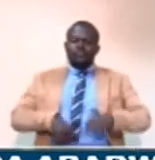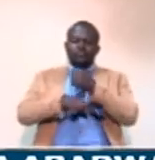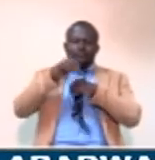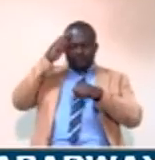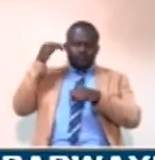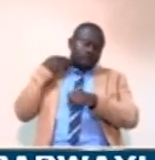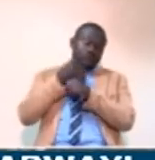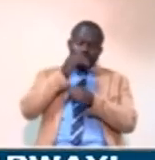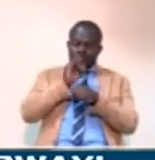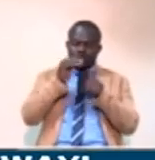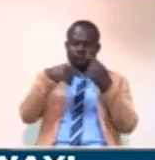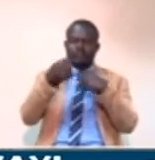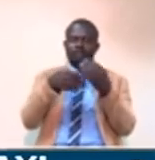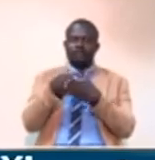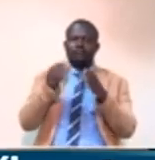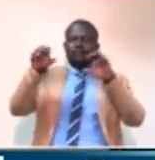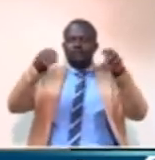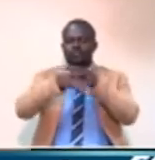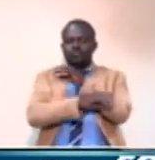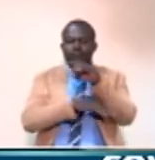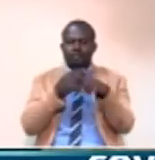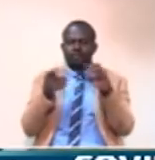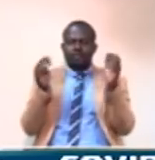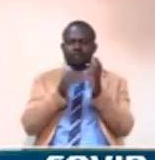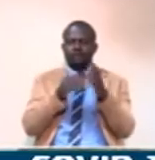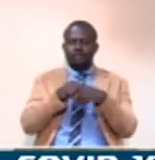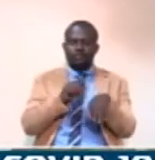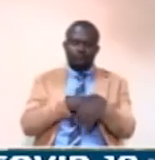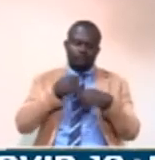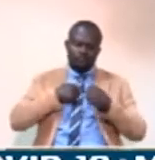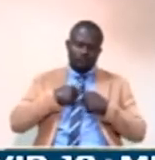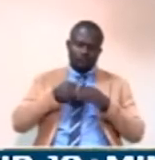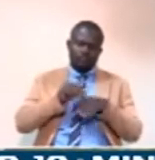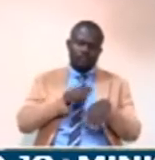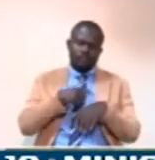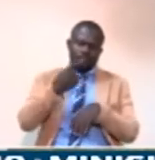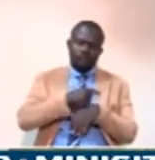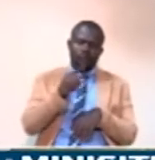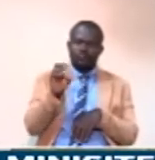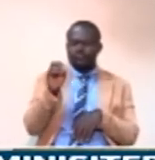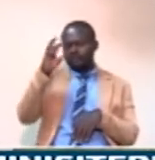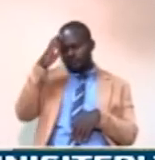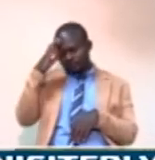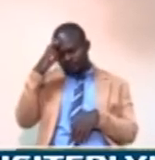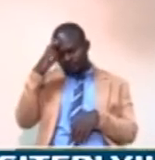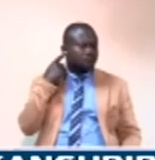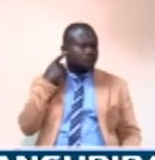yakorewe Abatutsi bikaba bikomeje hirya no hino mu gihugu, mu gihe u Rwanda rukiri mu gihe cy'iminsi 100 yo kwibuka.